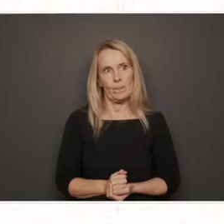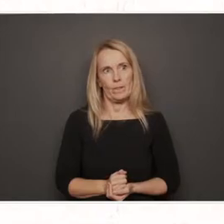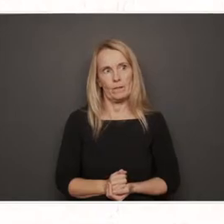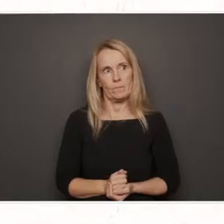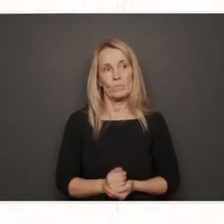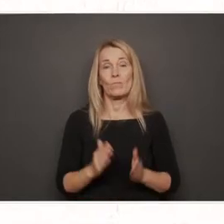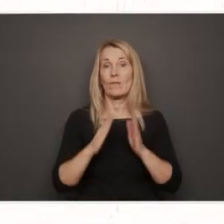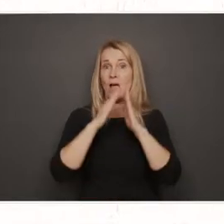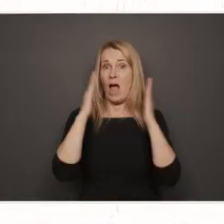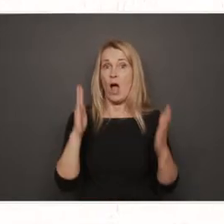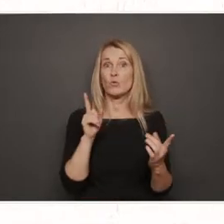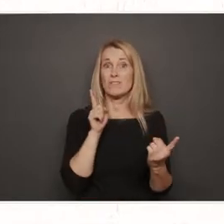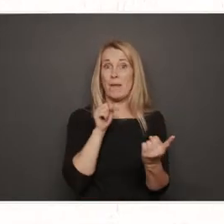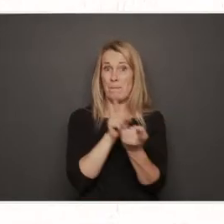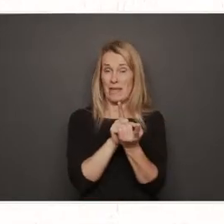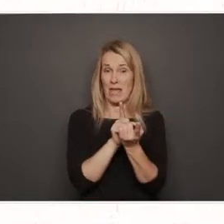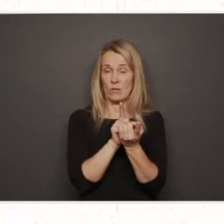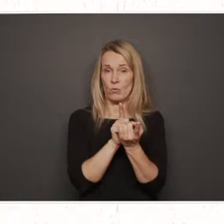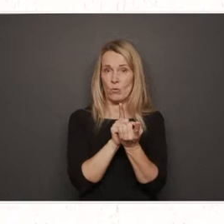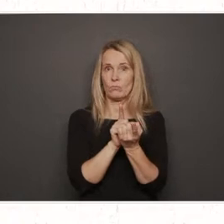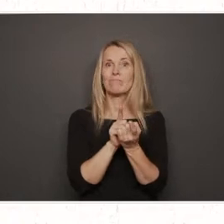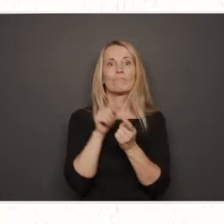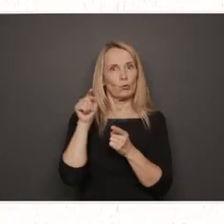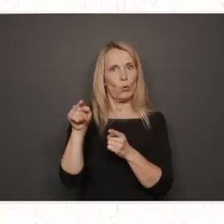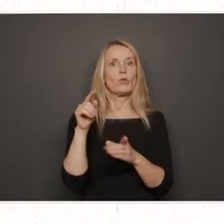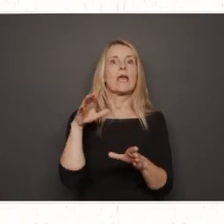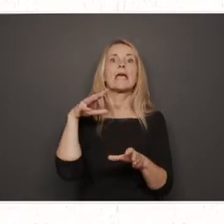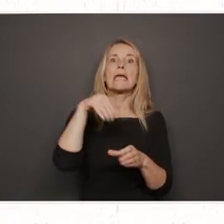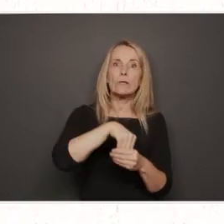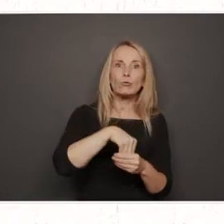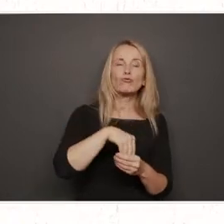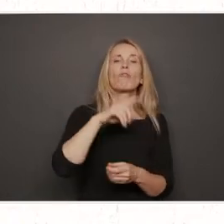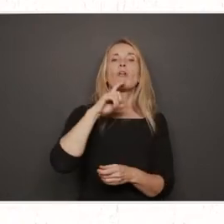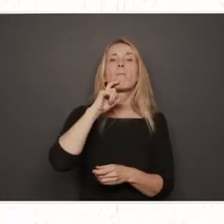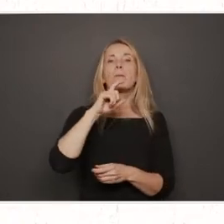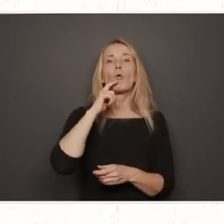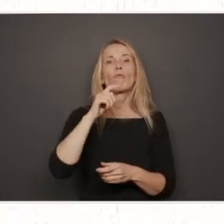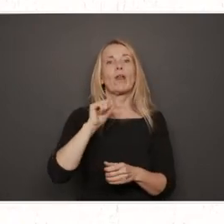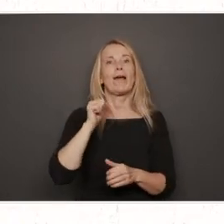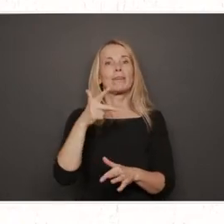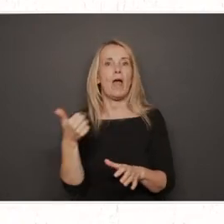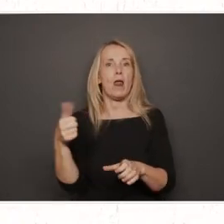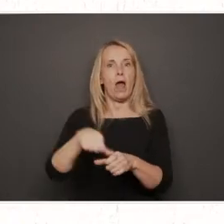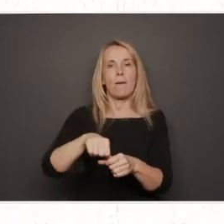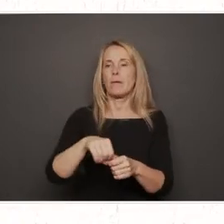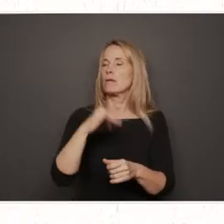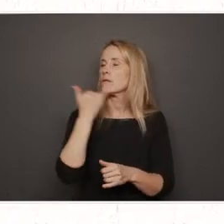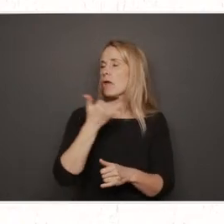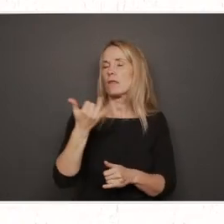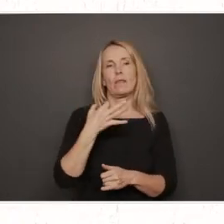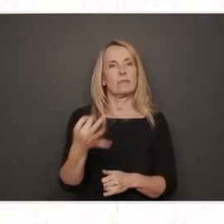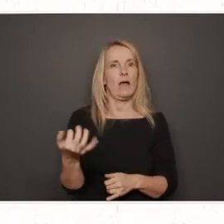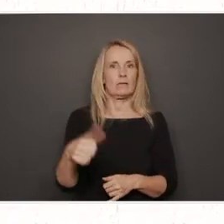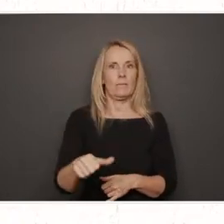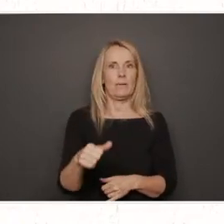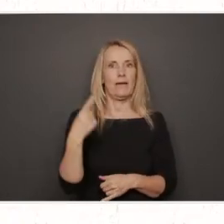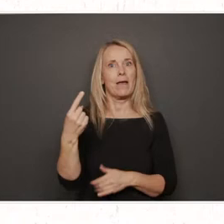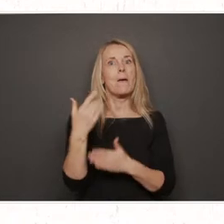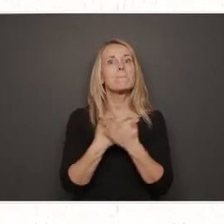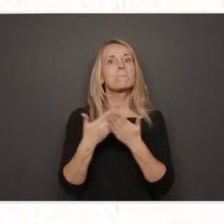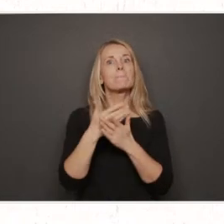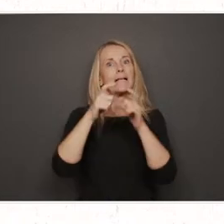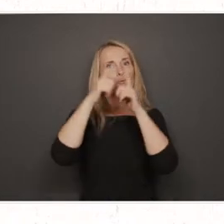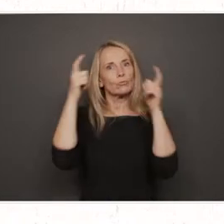Im Haus der Begegnung wird Inklusion und berufliche Teilhabe jeden Tag gelebt. Das Bildungshaus